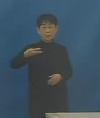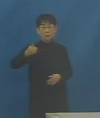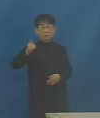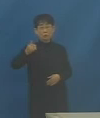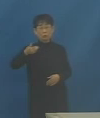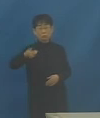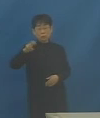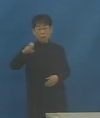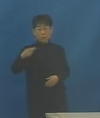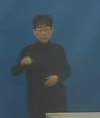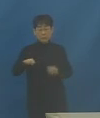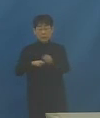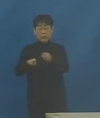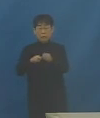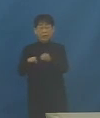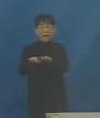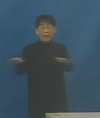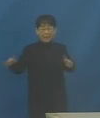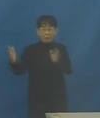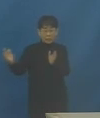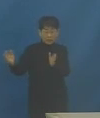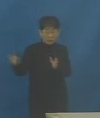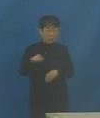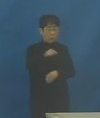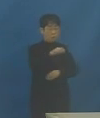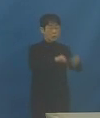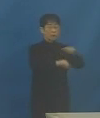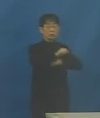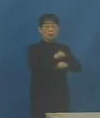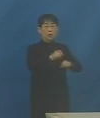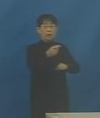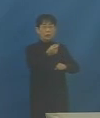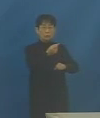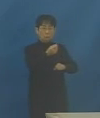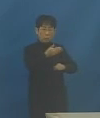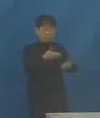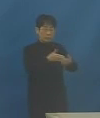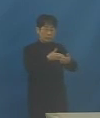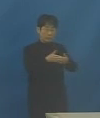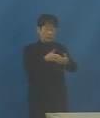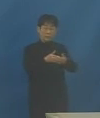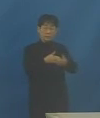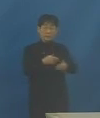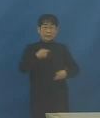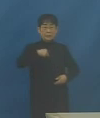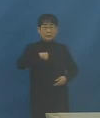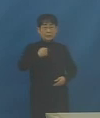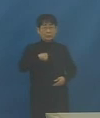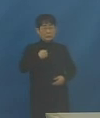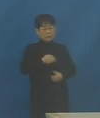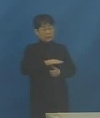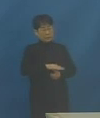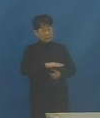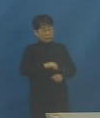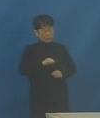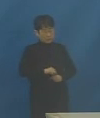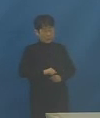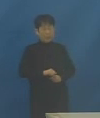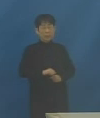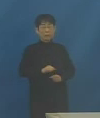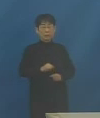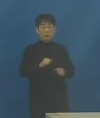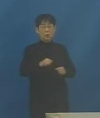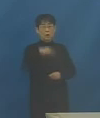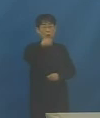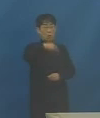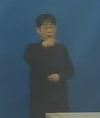間そうした活動についてはある程度規制するというかまぁ自己抑制しましょうというそういうあの教育やんばー